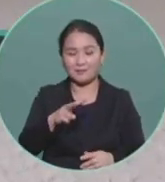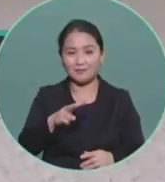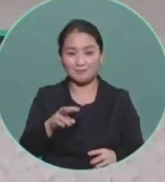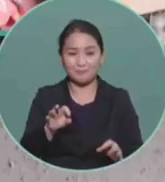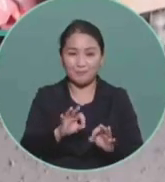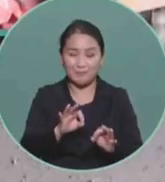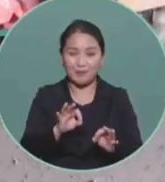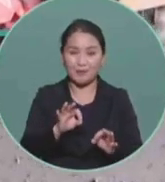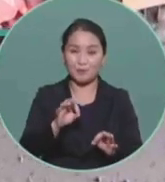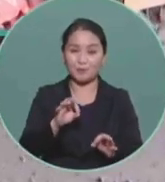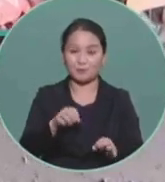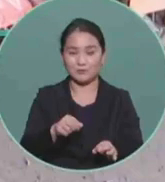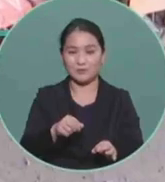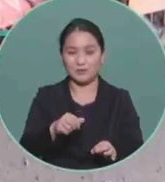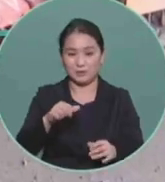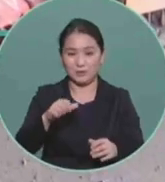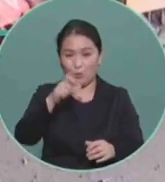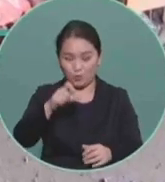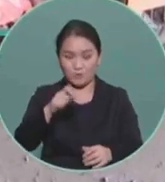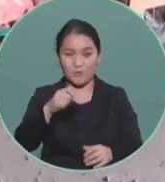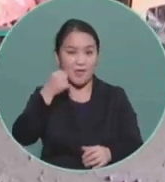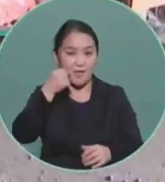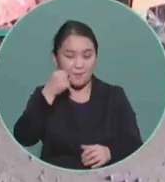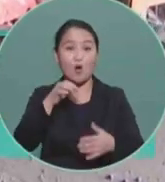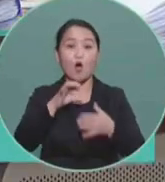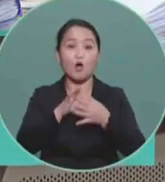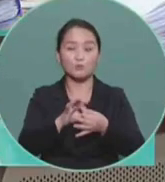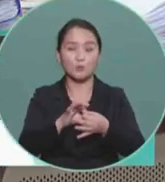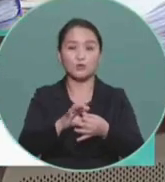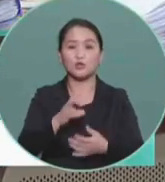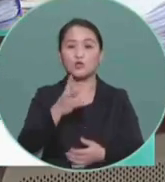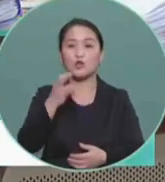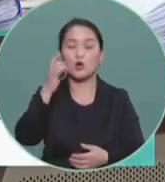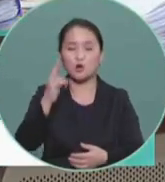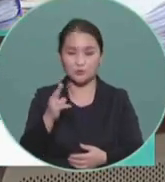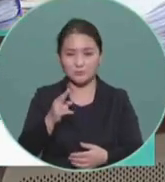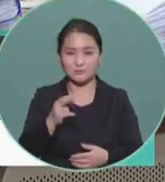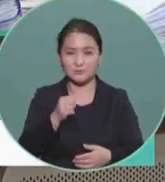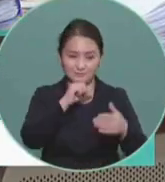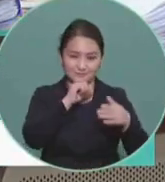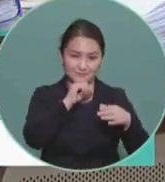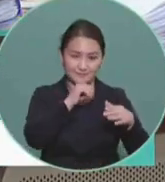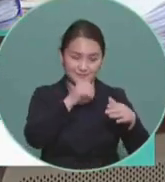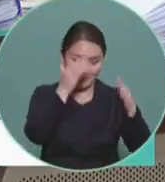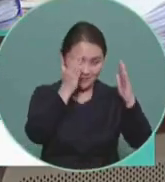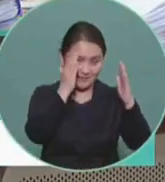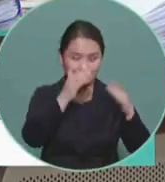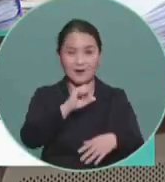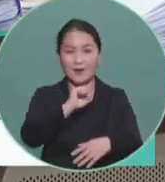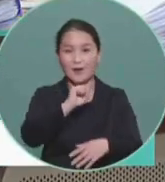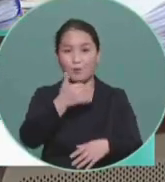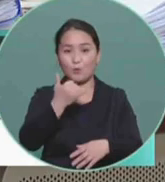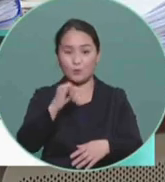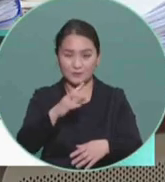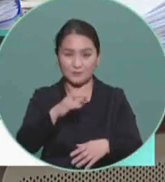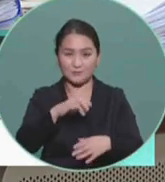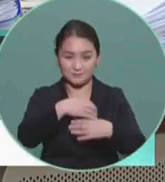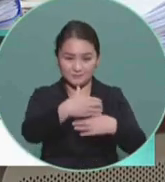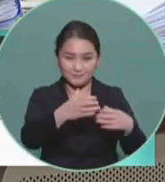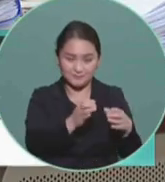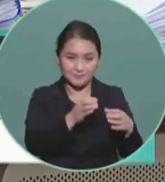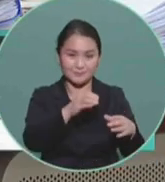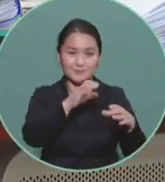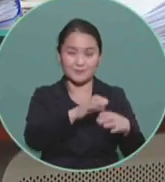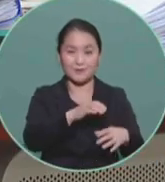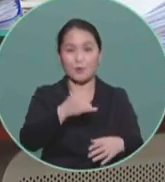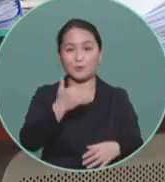амнистай холбоотой нэлээд том асуудал үүсэн шүү дээ. Тэгэхээр бол нөөцийг маш их сайн анхаарч агуулах савыг бол манай нийслэлийн агарын бохирдлыг тэмцэх газар